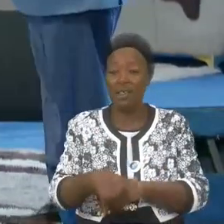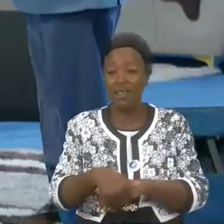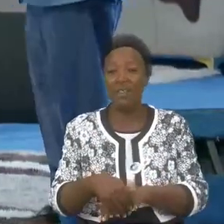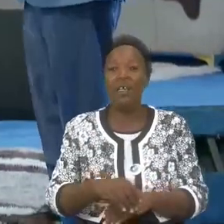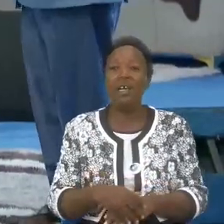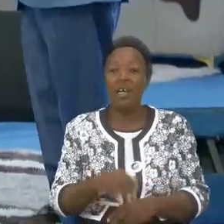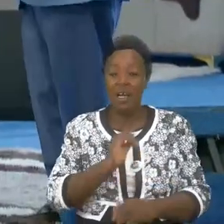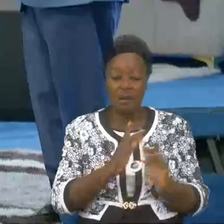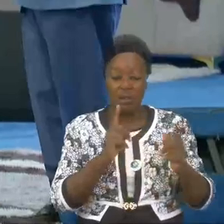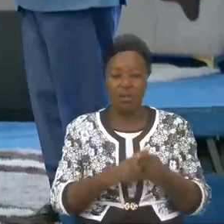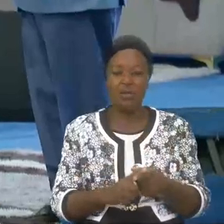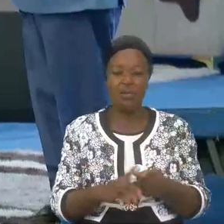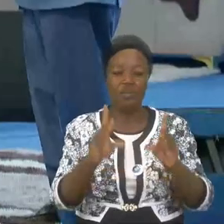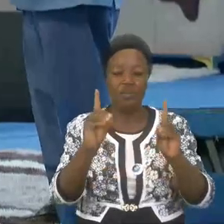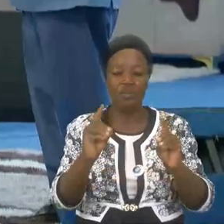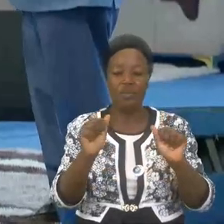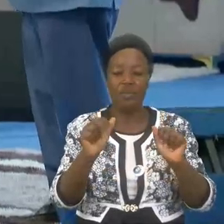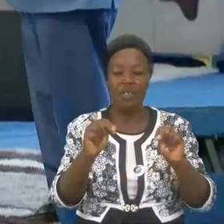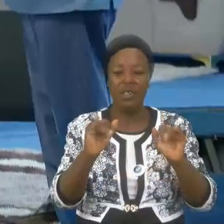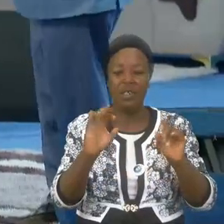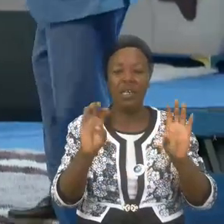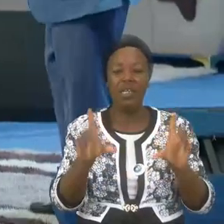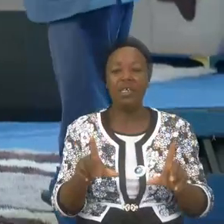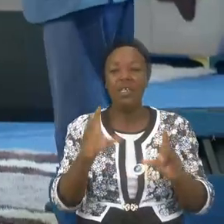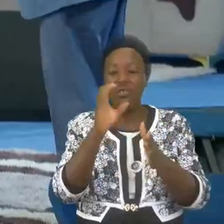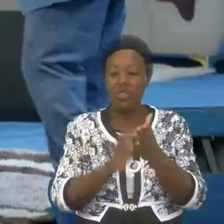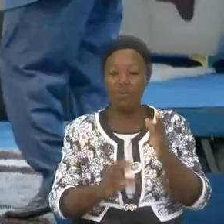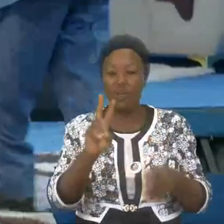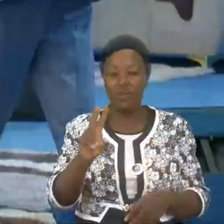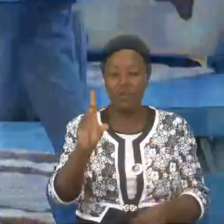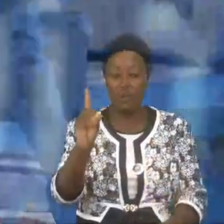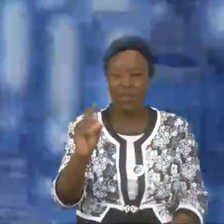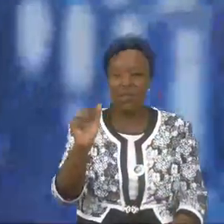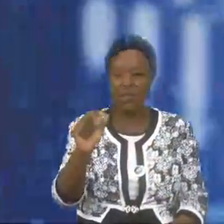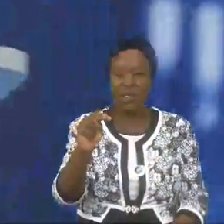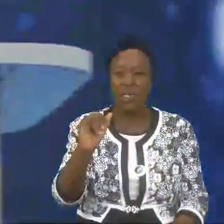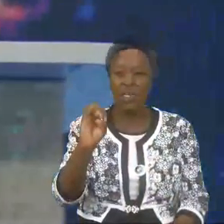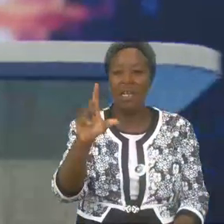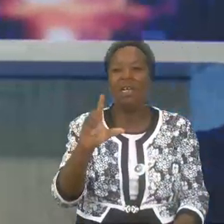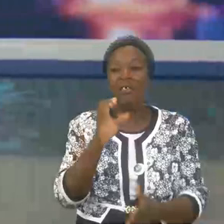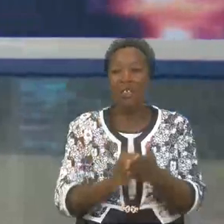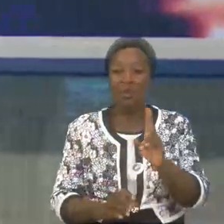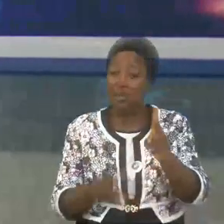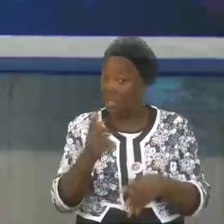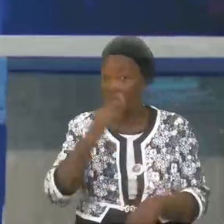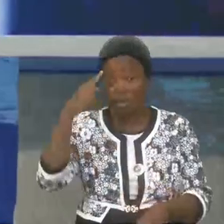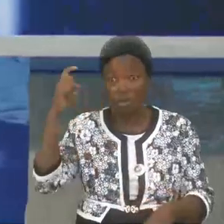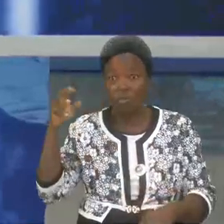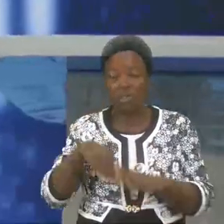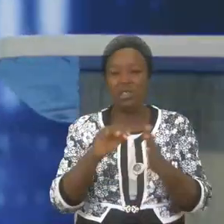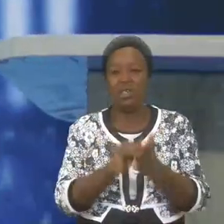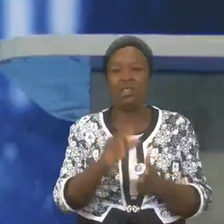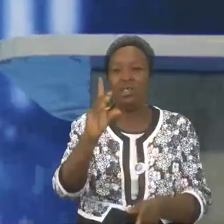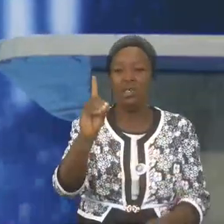en Daniel chapitre 2. Vous devez prêter attention. Il y a un rêve dans